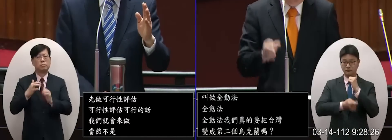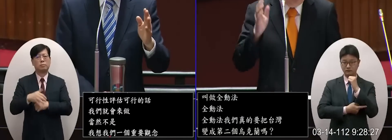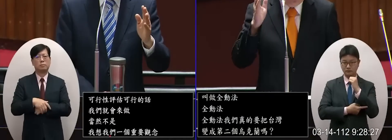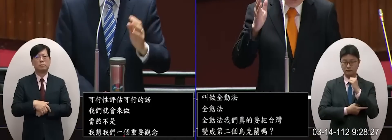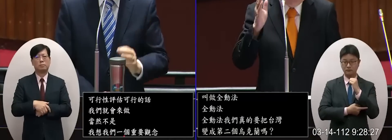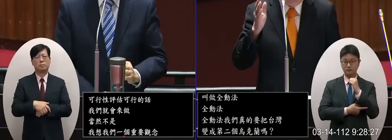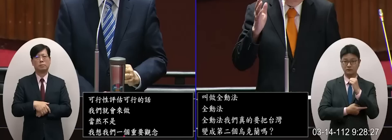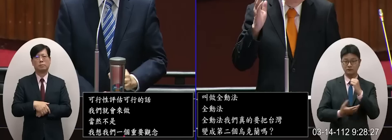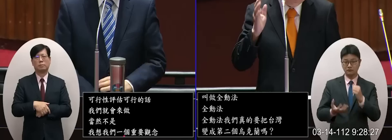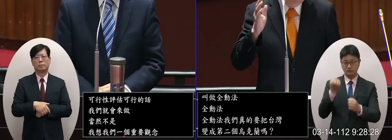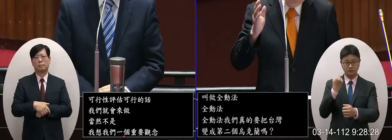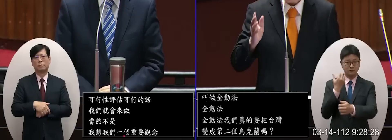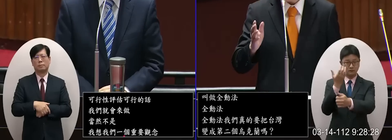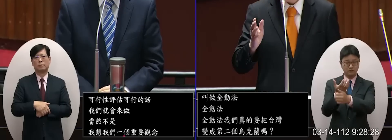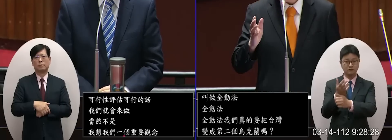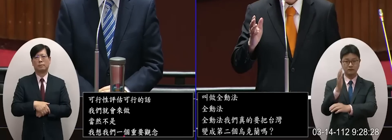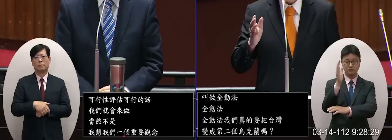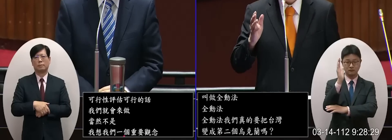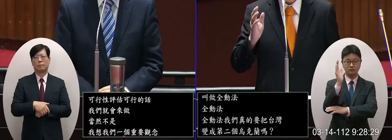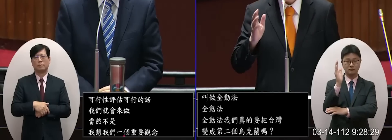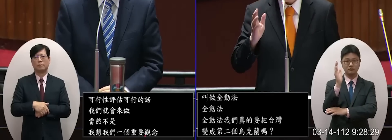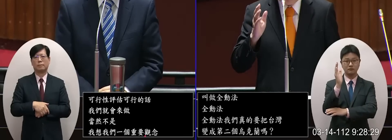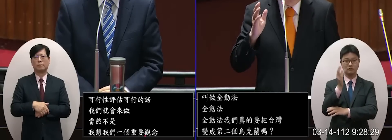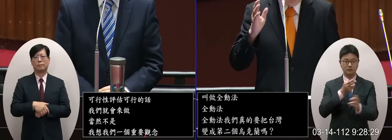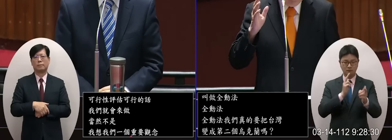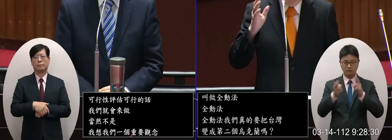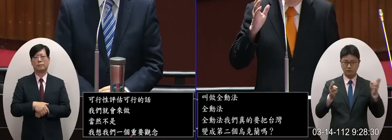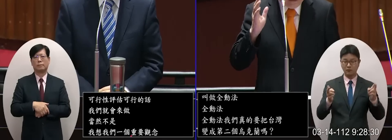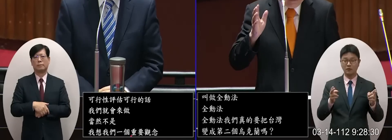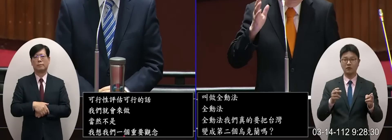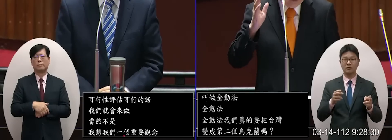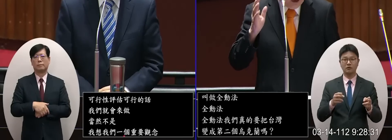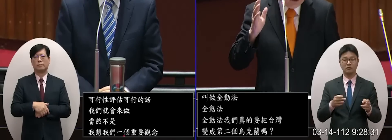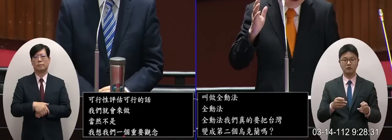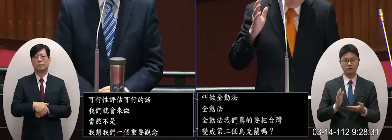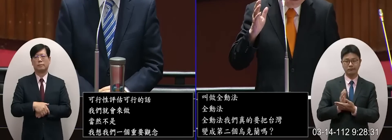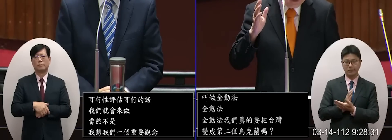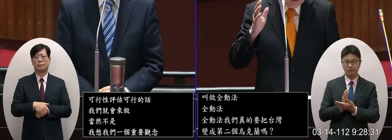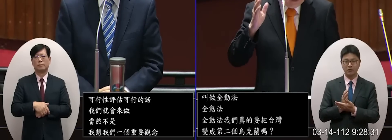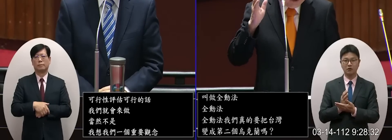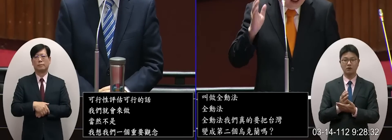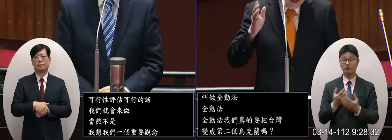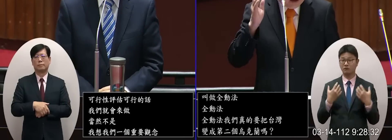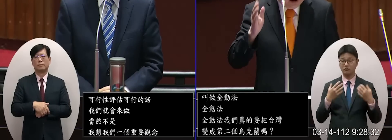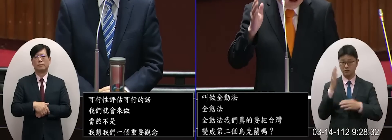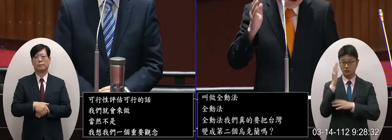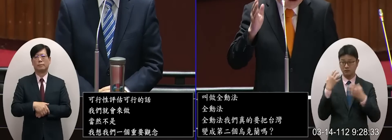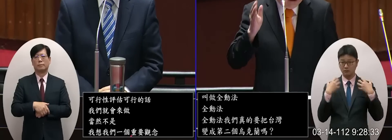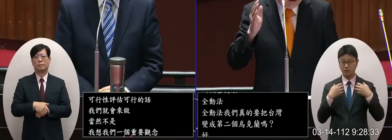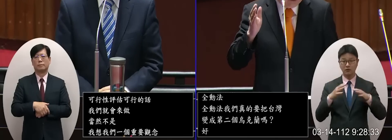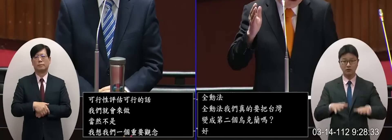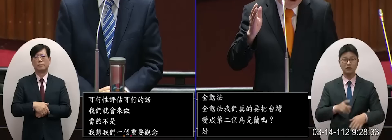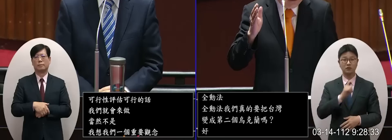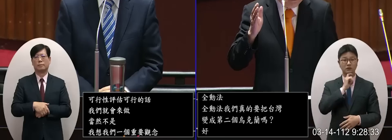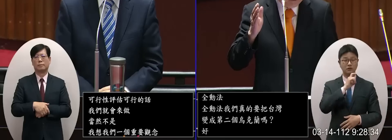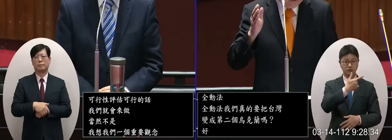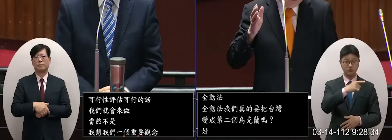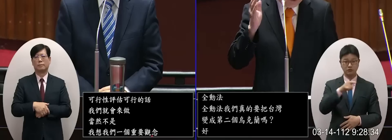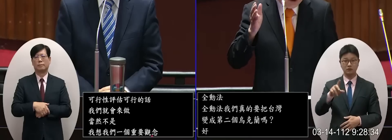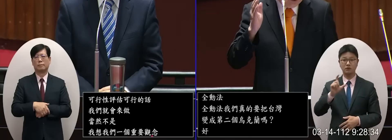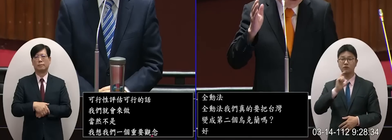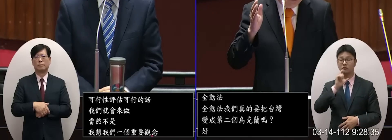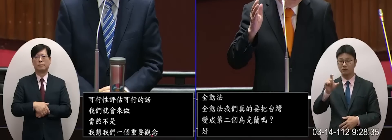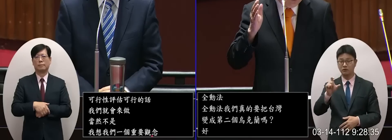们授权政府这么大的指挥的。裁量跟空间，现在16岁到60岁，